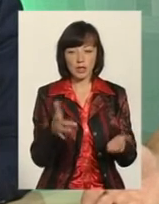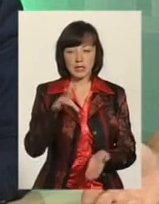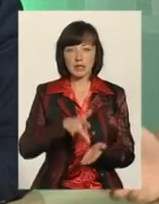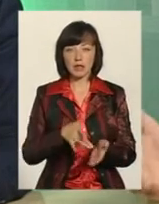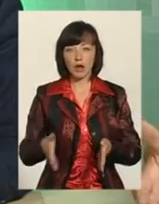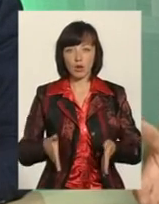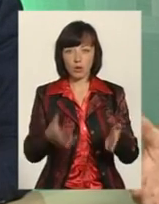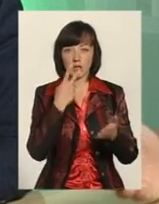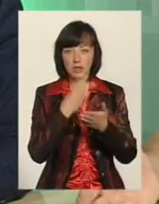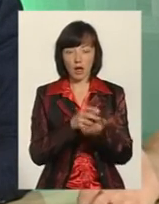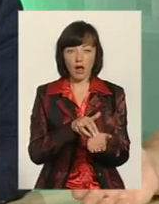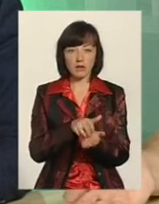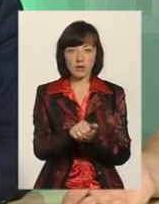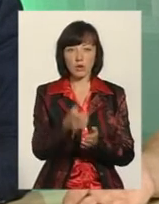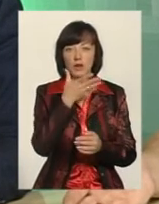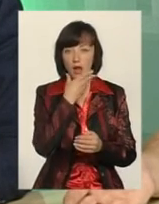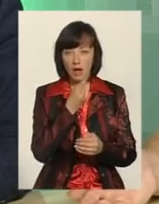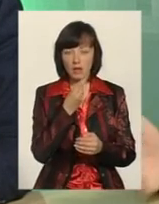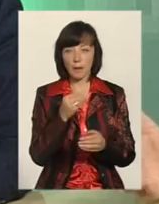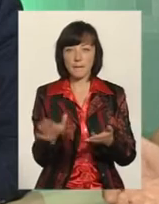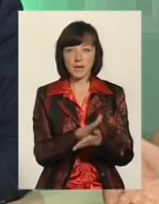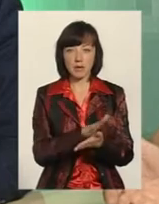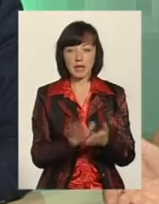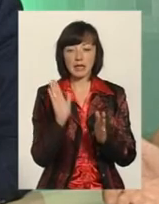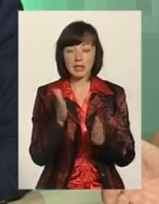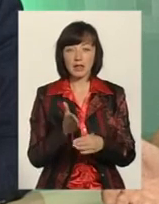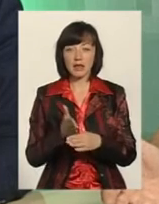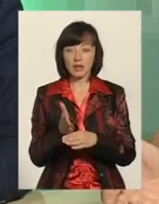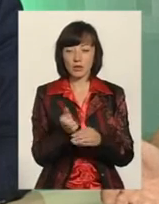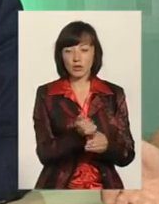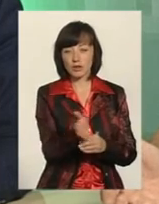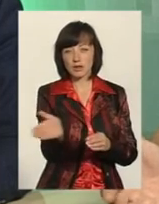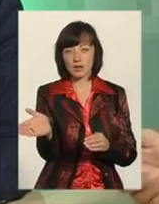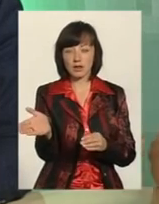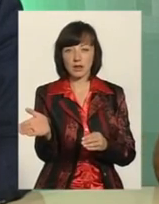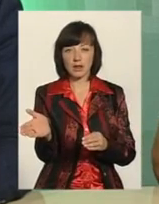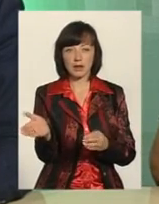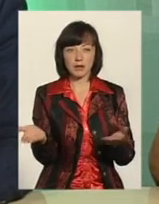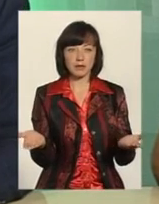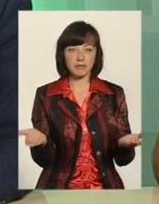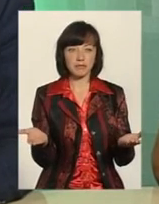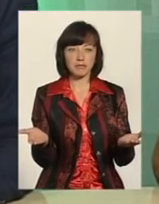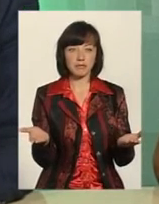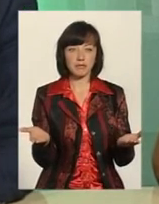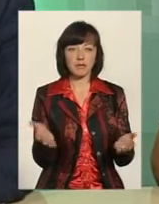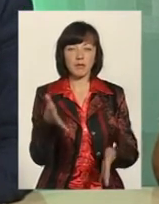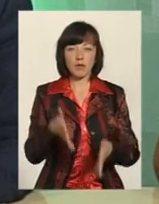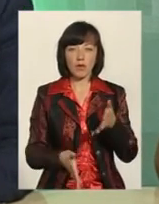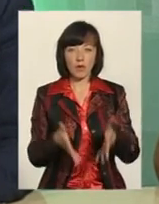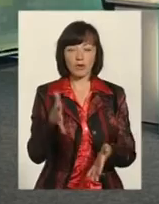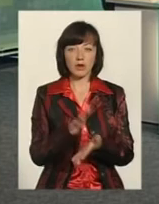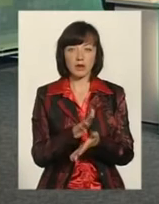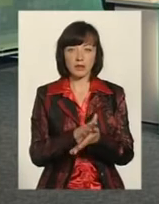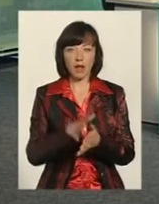дорозі їдемо, асфальтована, гарна, прибрана. Тільки трошки в сторону від'їжджаємо, Болото,